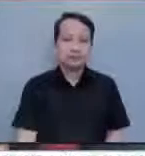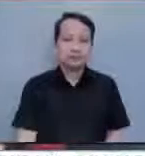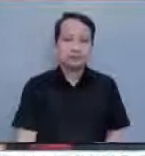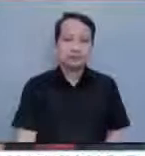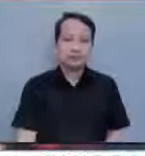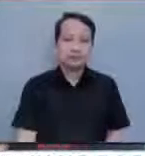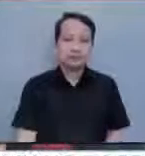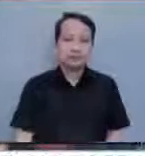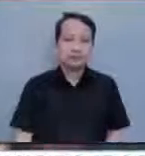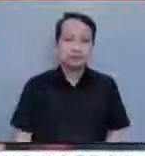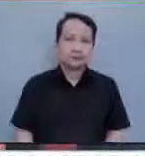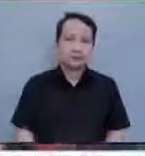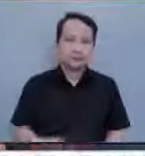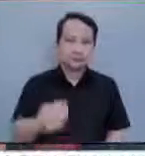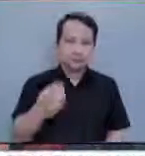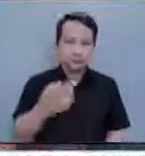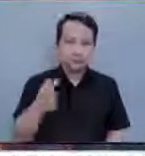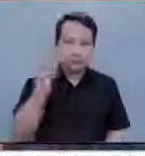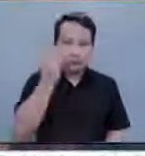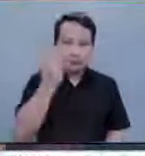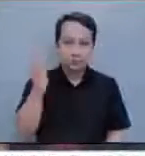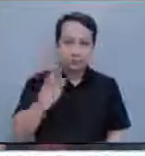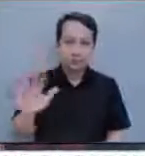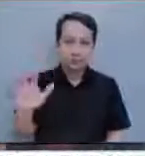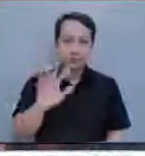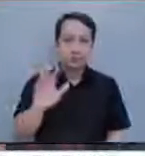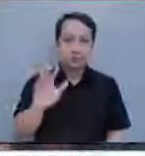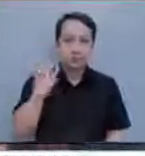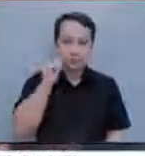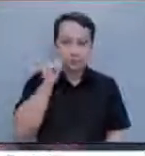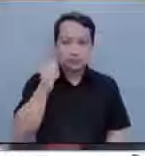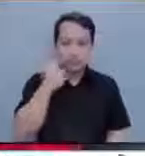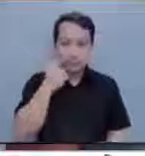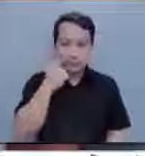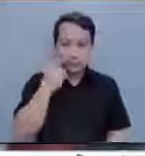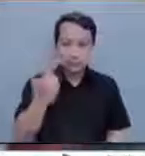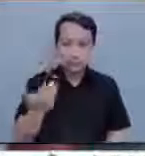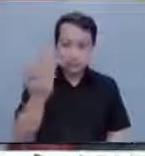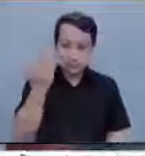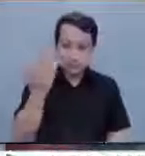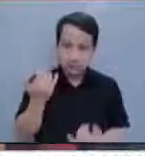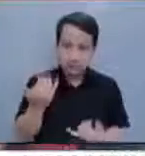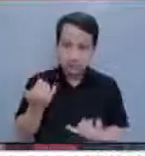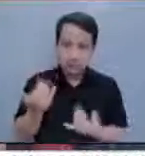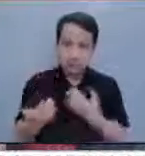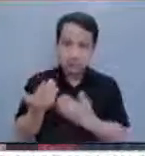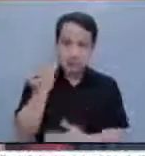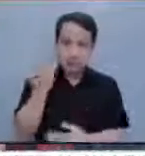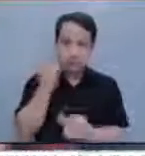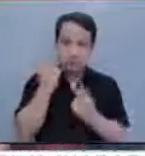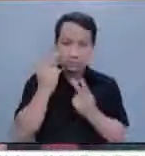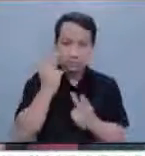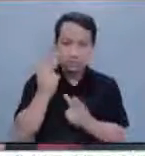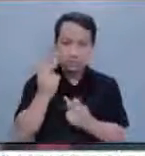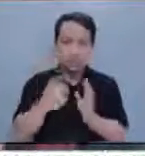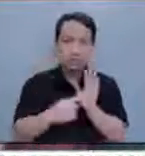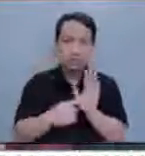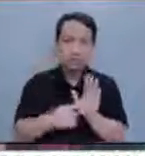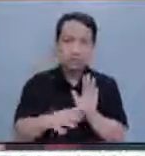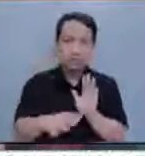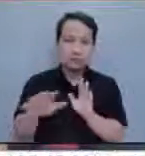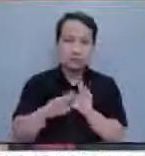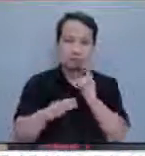Rise and shine, Pilipinas. Rise and shine, Aljo. Ngayong umaga nga, binisita o nagkaroon ng